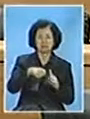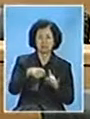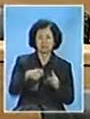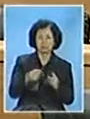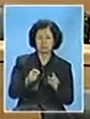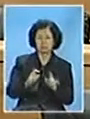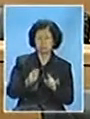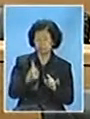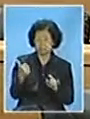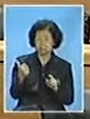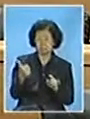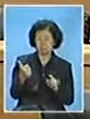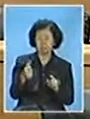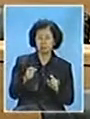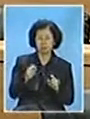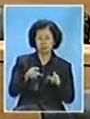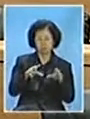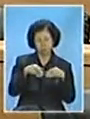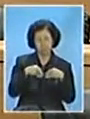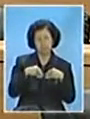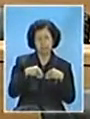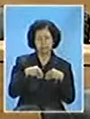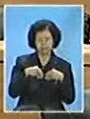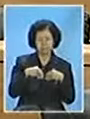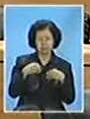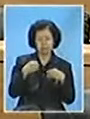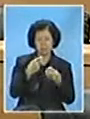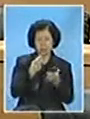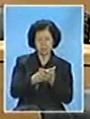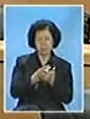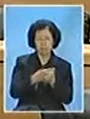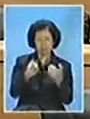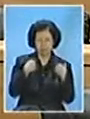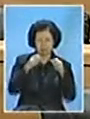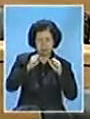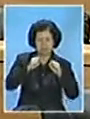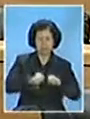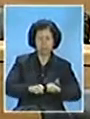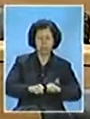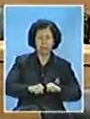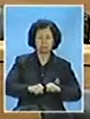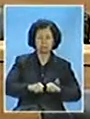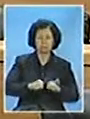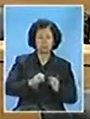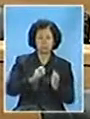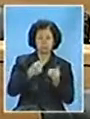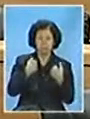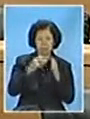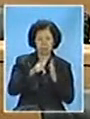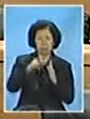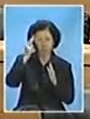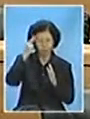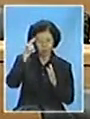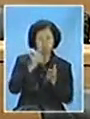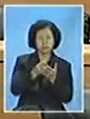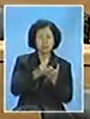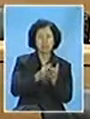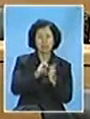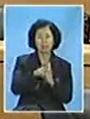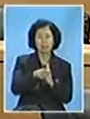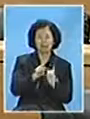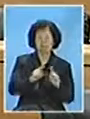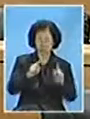การยอมรับอาจจะยอมรับในความสามารถในเชิงของความรู้และวิชาการแต่ว่าในเชิงที่จะเข้าไ